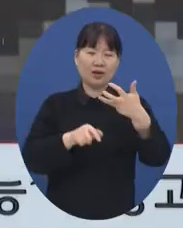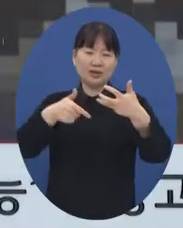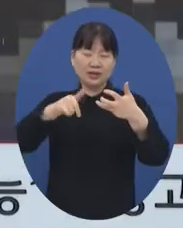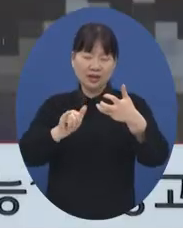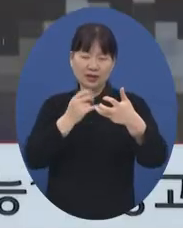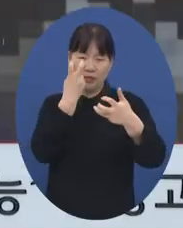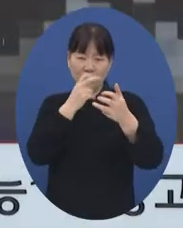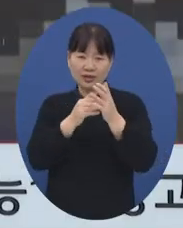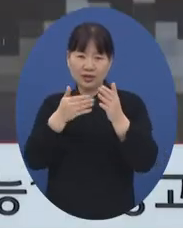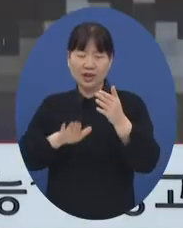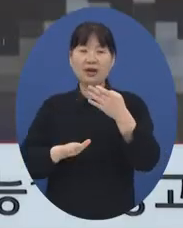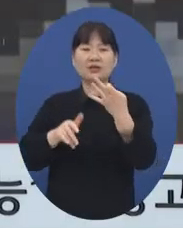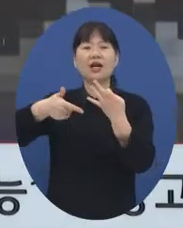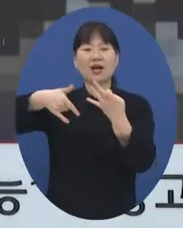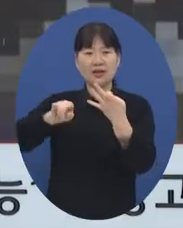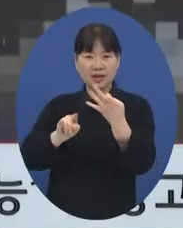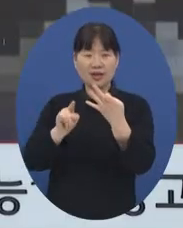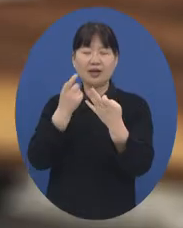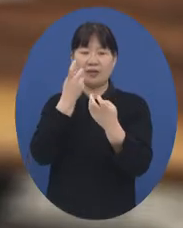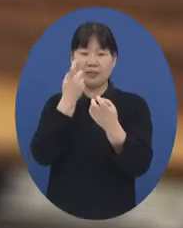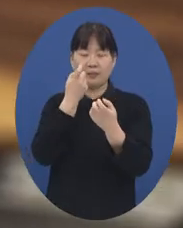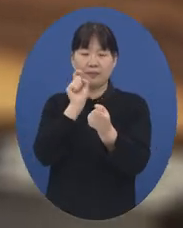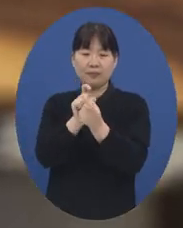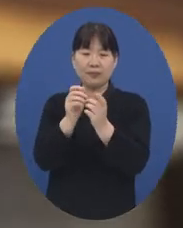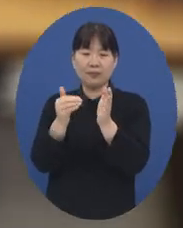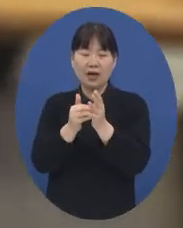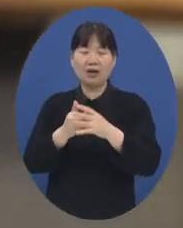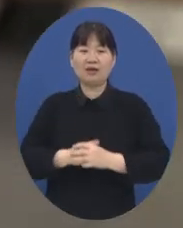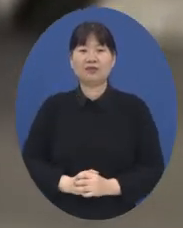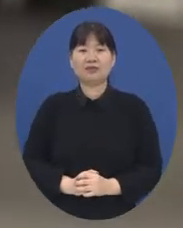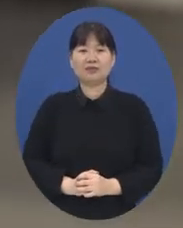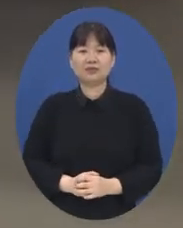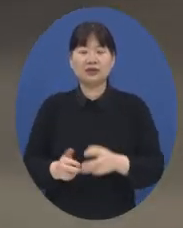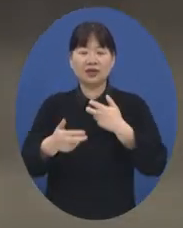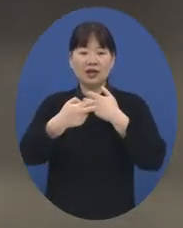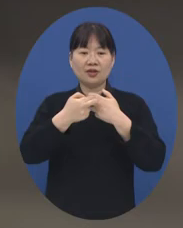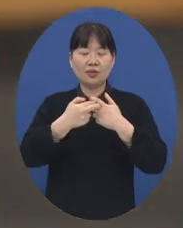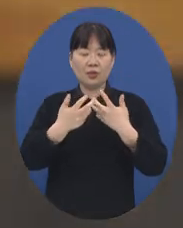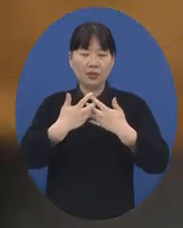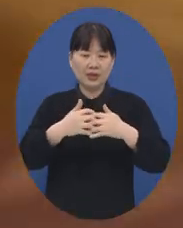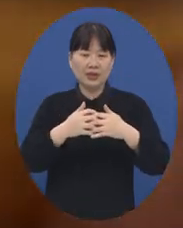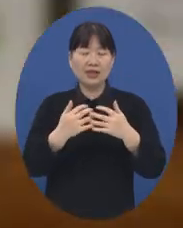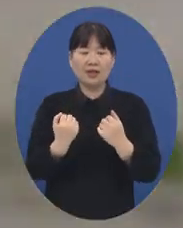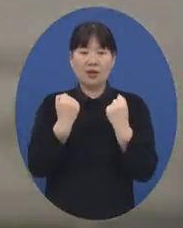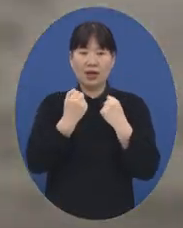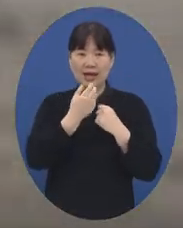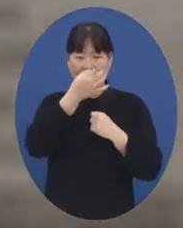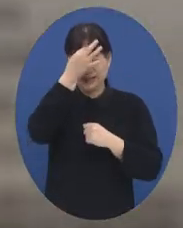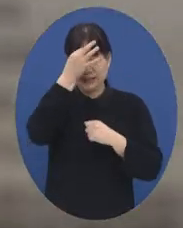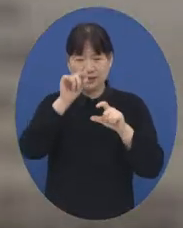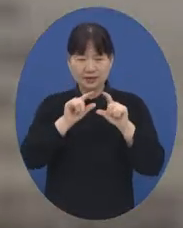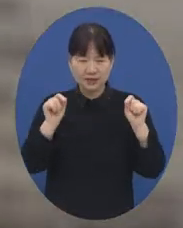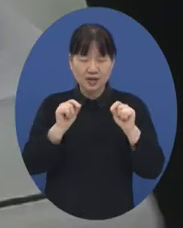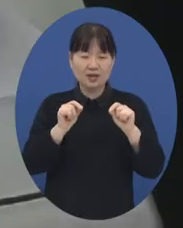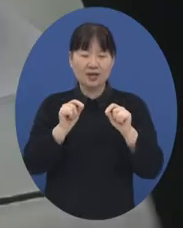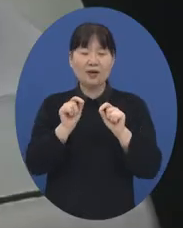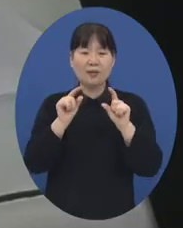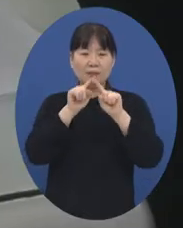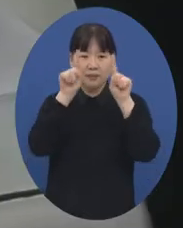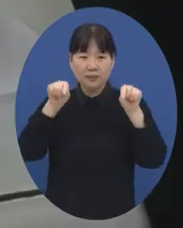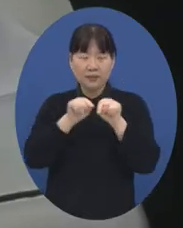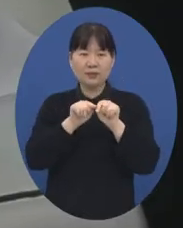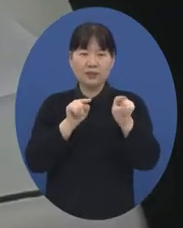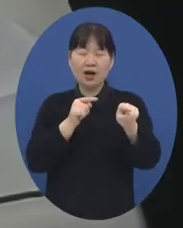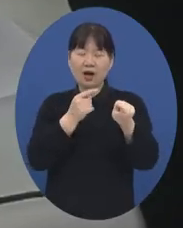수사했는데 14개소가 적발됐습니다. 도특사경은 의료기기 및 건강기능식품 표시를 반드시 확인하고